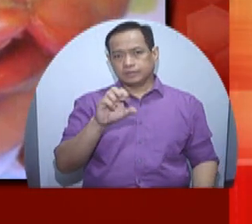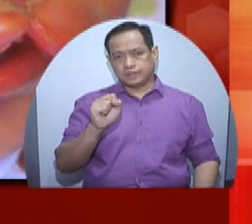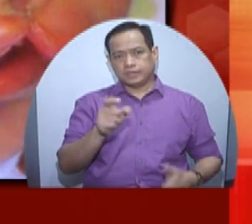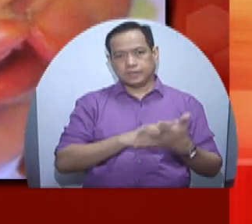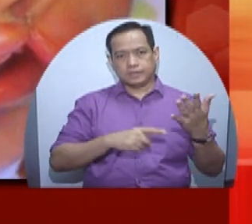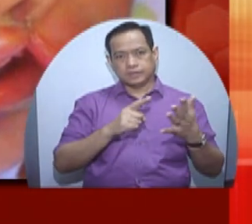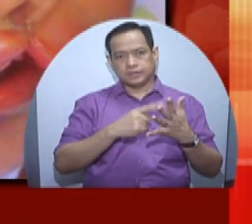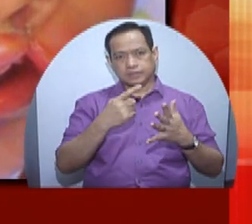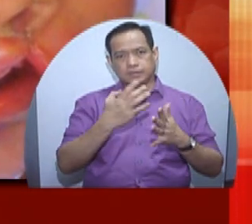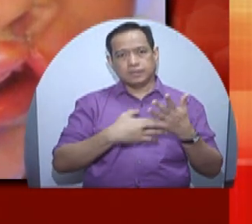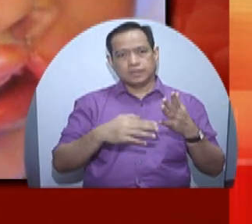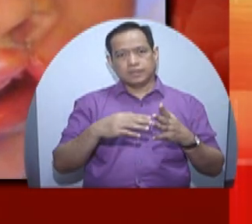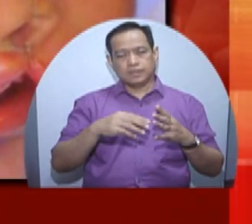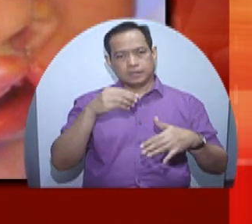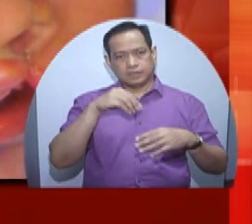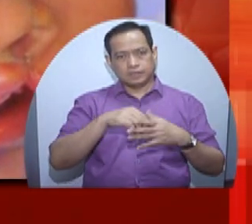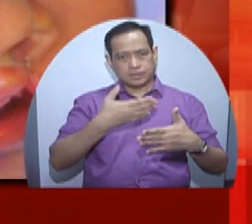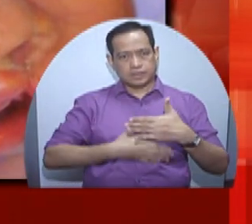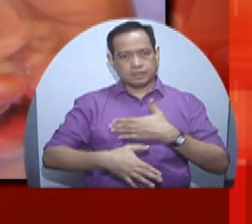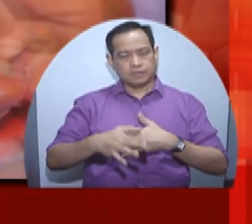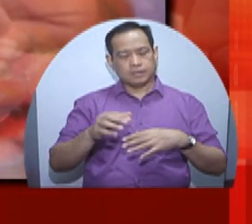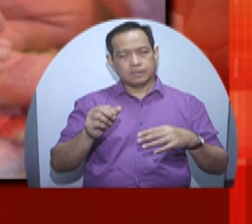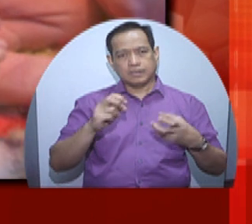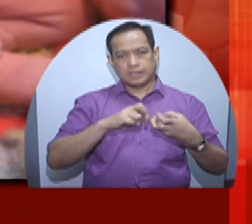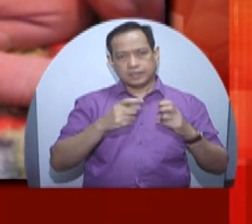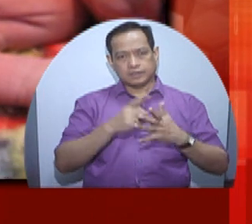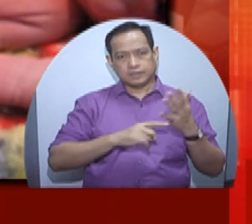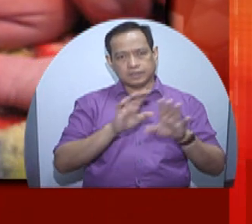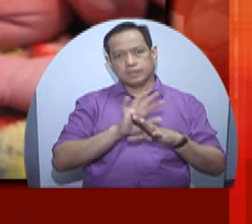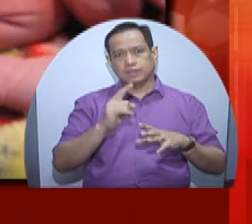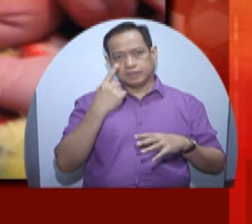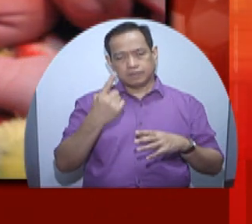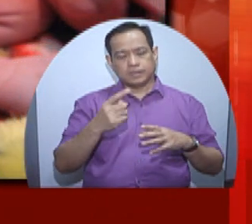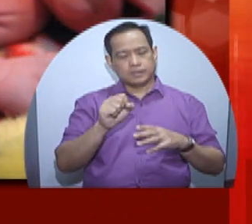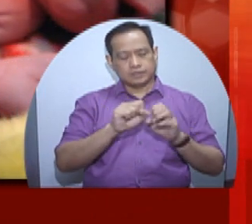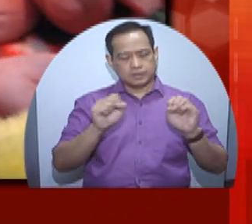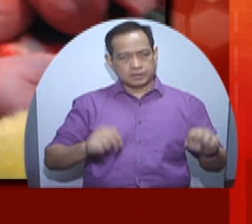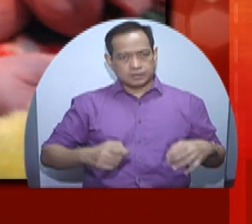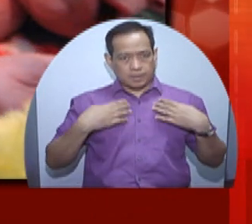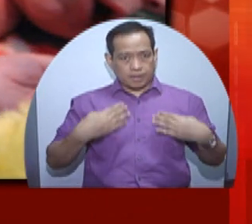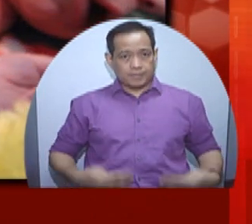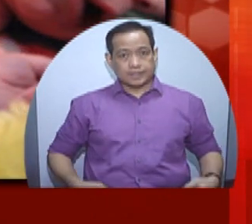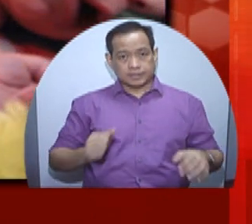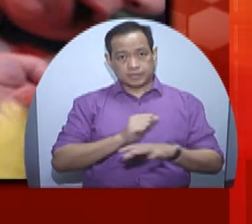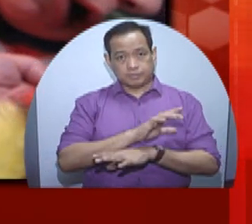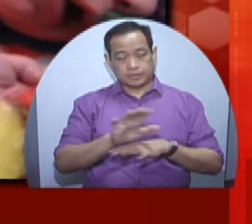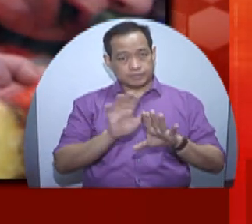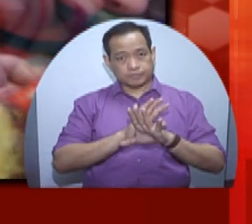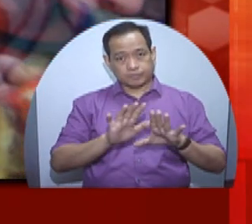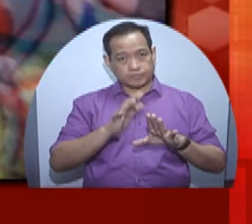Multiple anomalies ang tawag sa isang congenital defect kung saan hindi lang isa sa sistema ng katawan ang